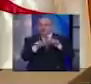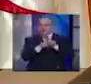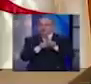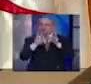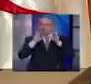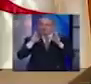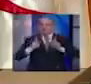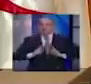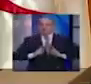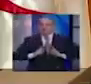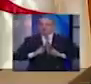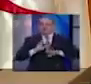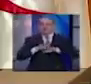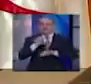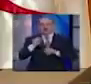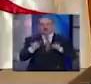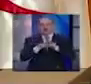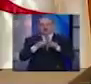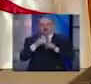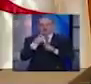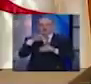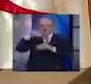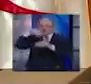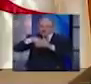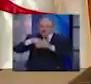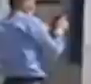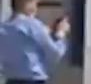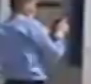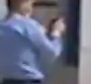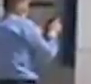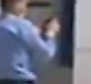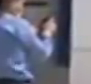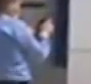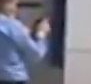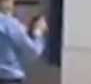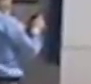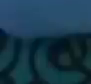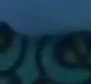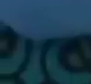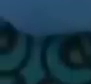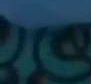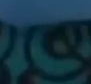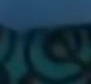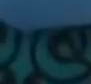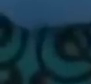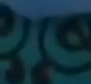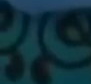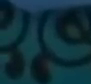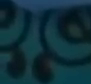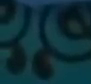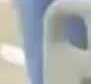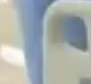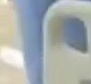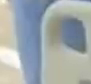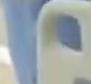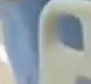beaucoup de carburant, parce qu'il y a eu le confinement sanitaire, on ne s'est pas beaucoup déplacé, parce qu'il y a eu la demande intérieure نقصت على جال